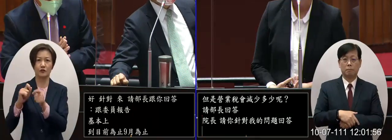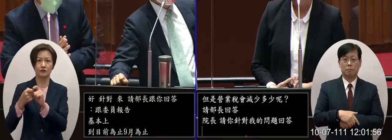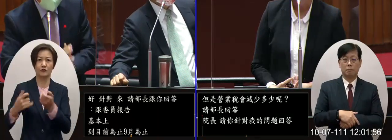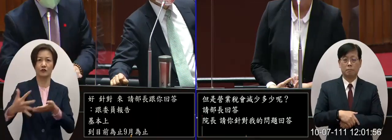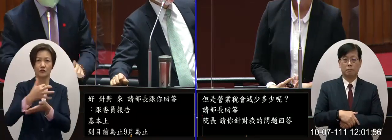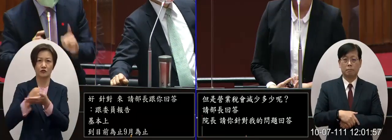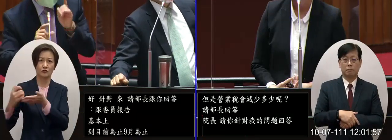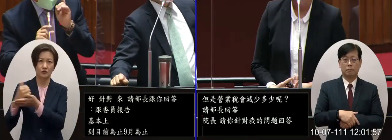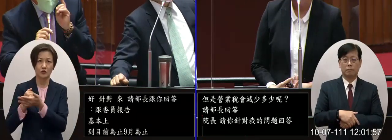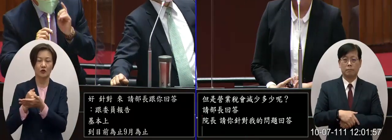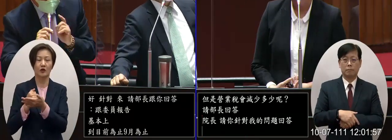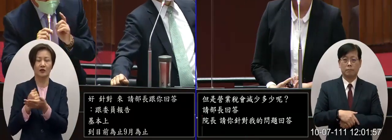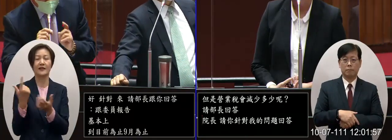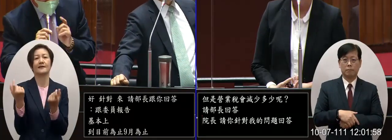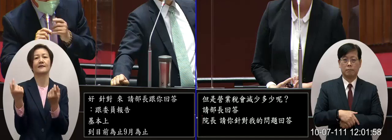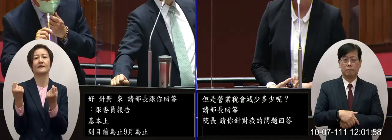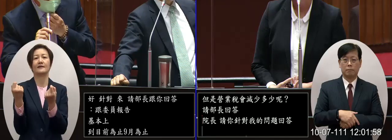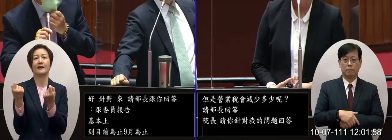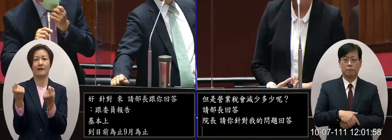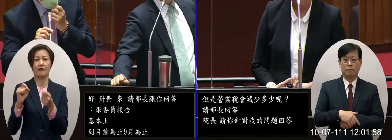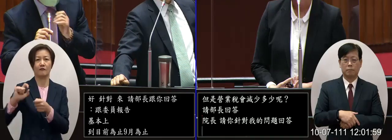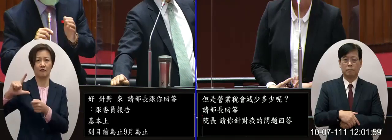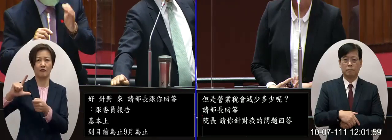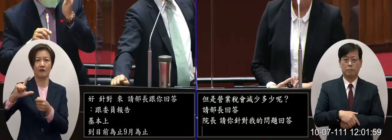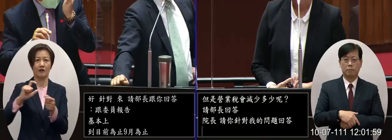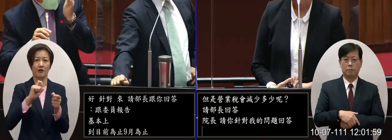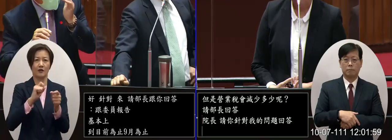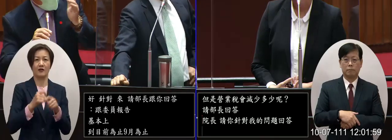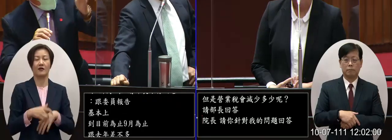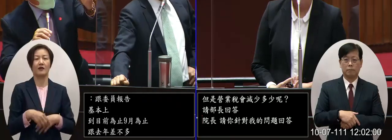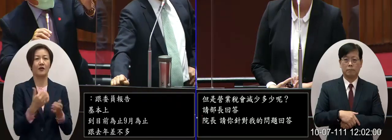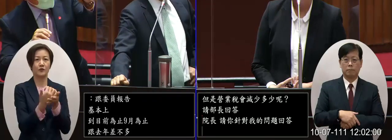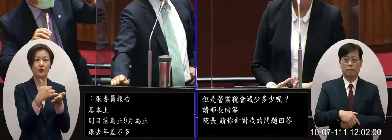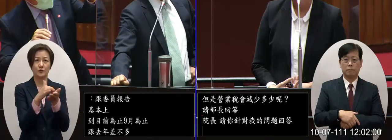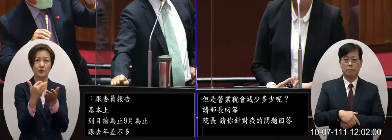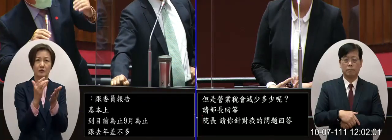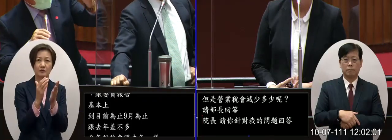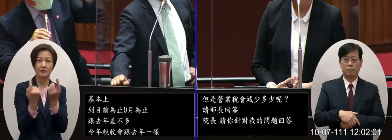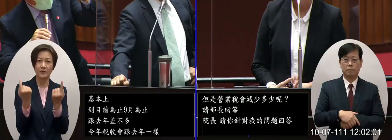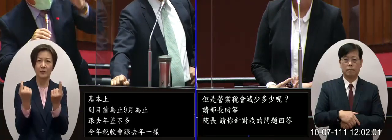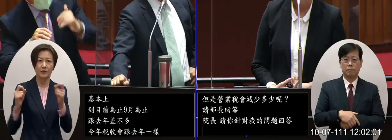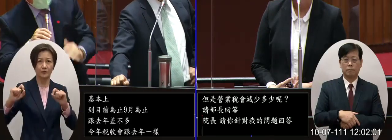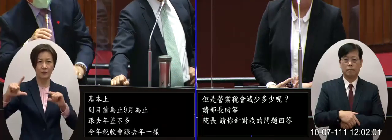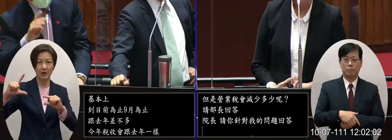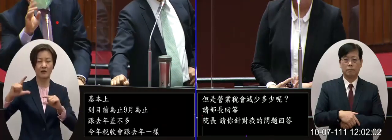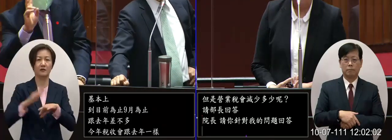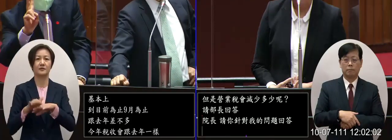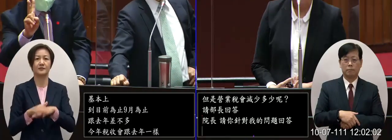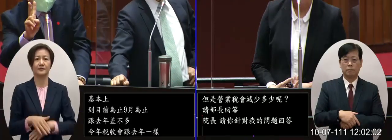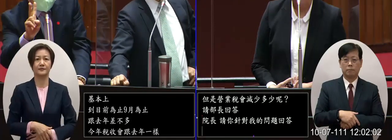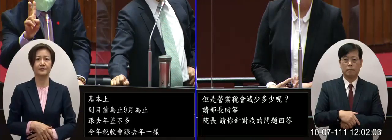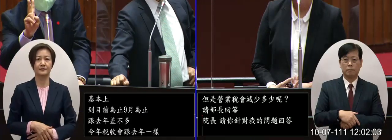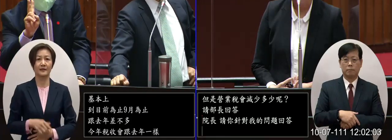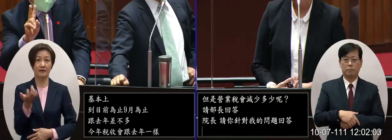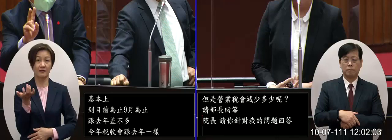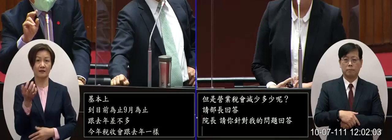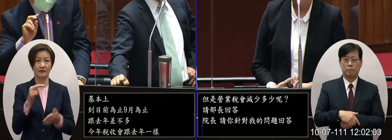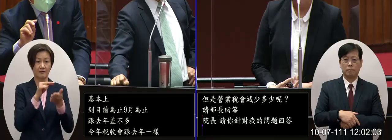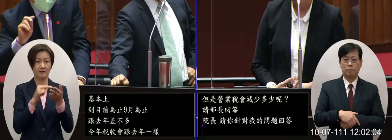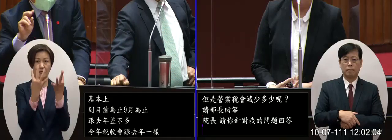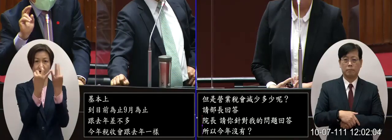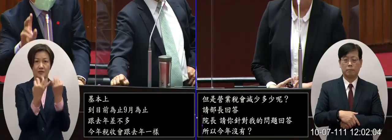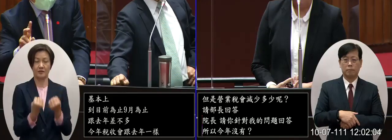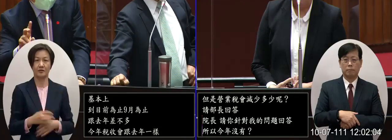数多、哦、但是我要跟委员说明的就是说，所有的从这个数字里面，第一税